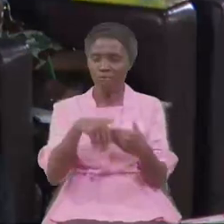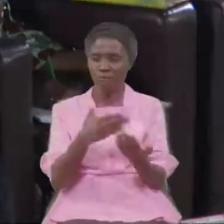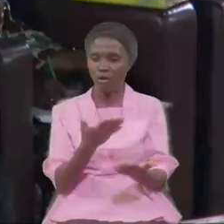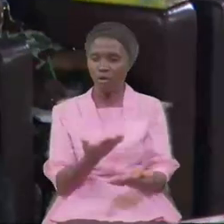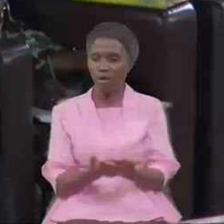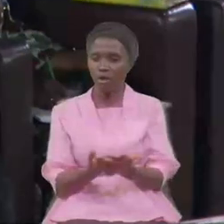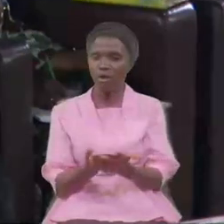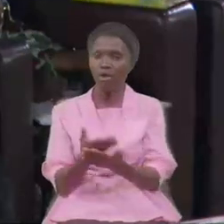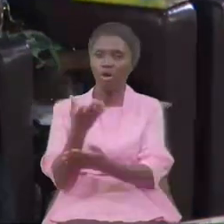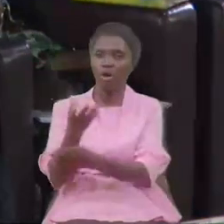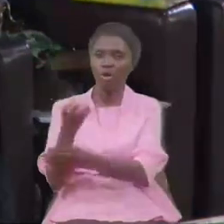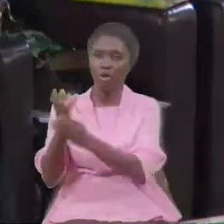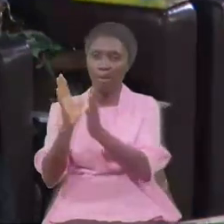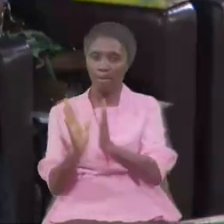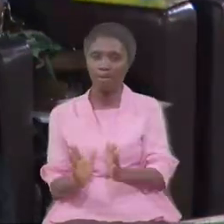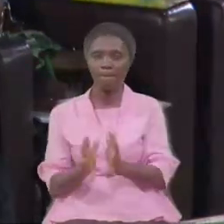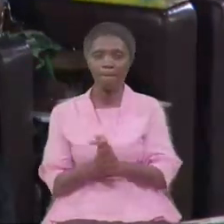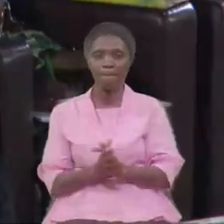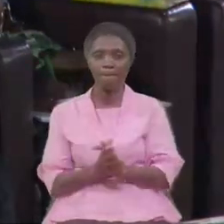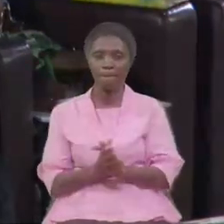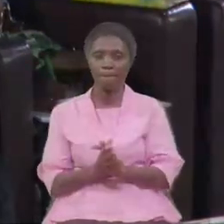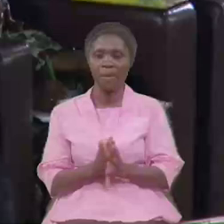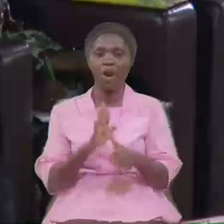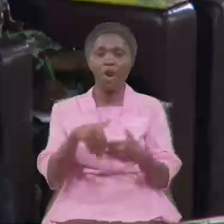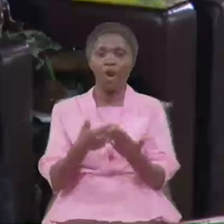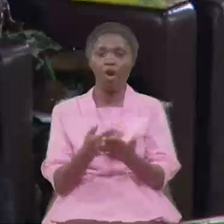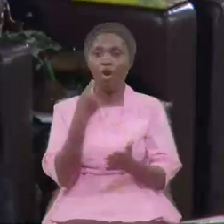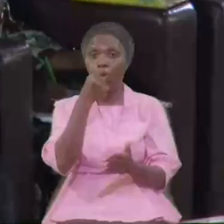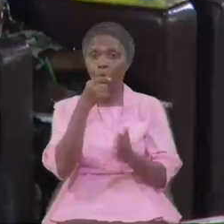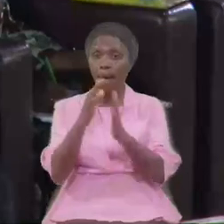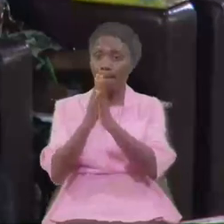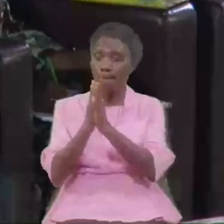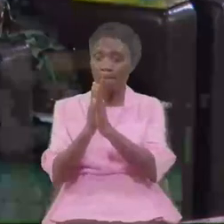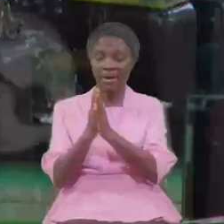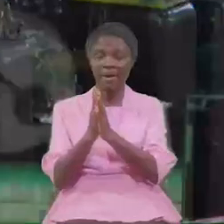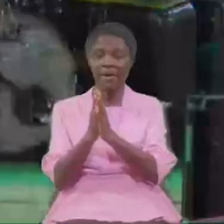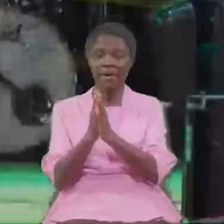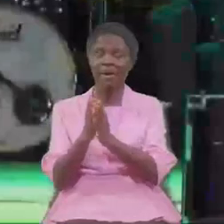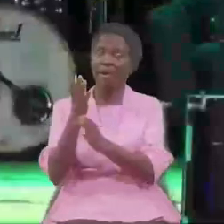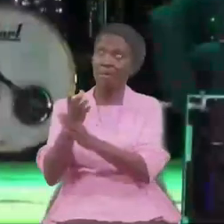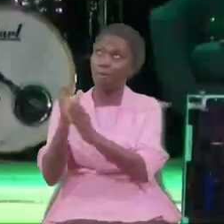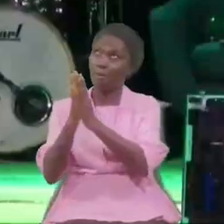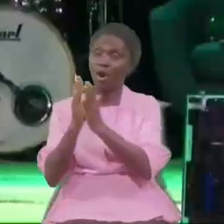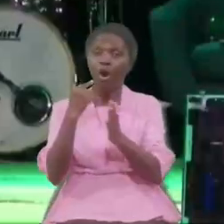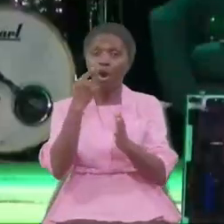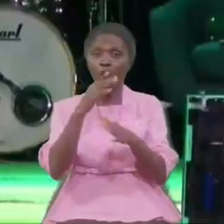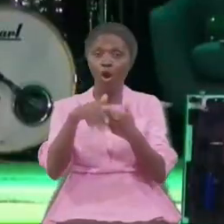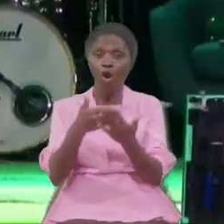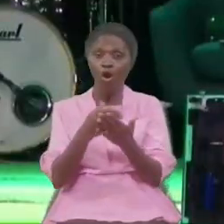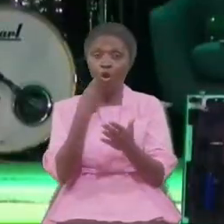les pétitionnaires. Pour tous ceux qui prient. Pour tous ceux qui